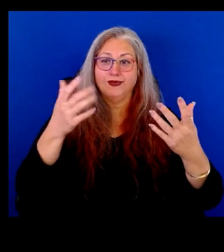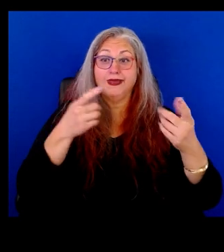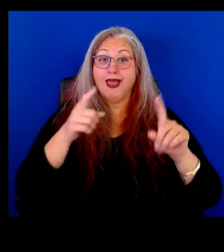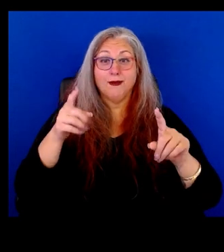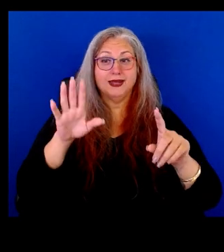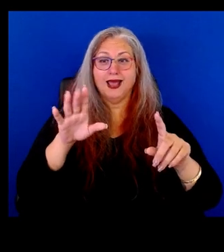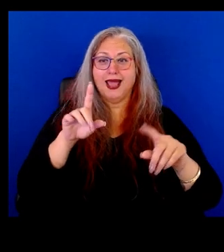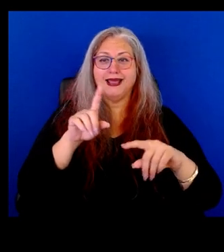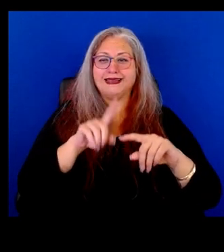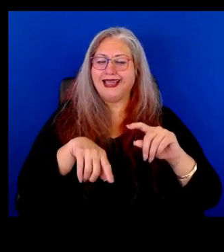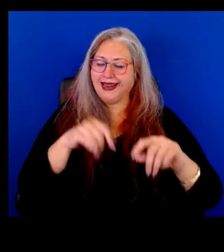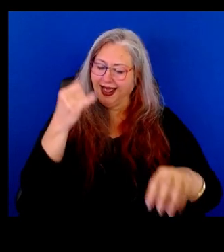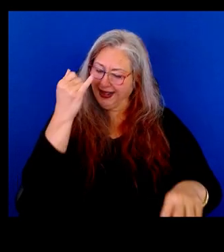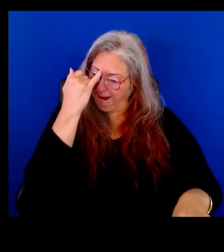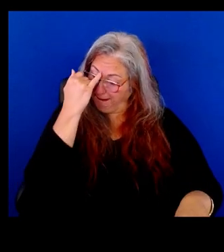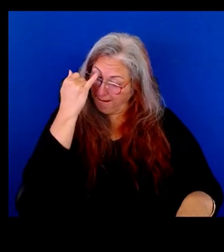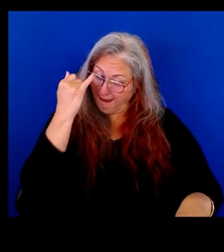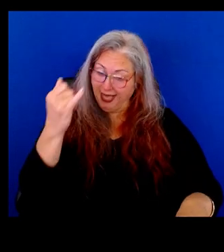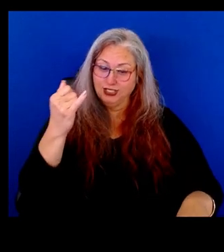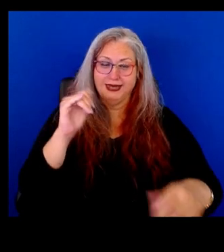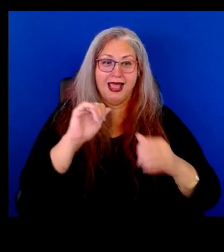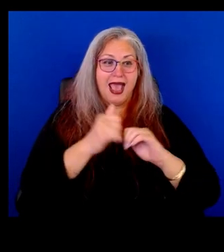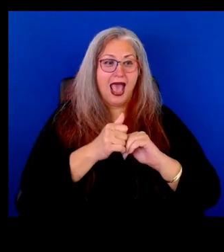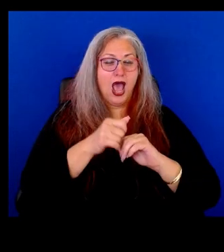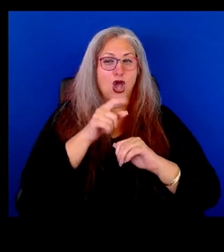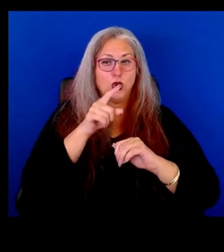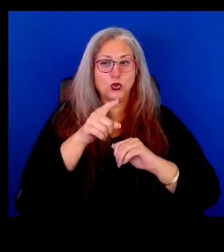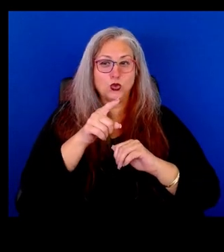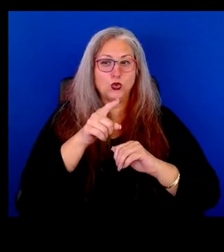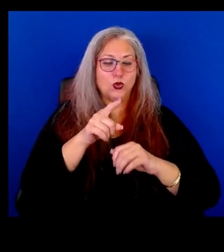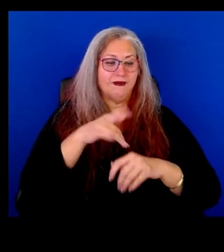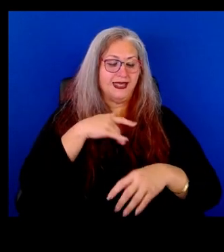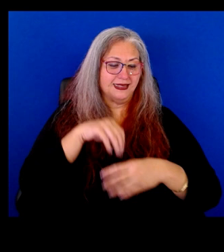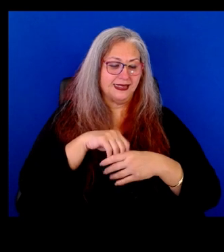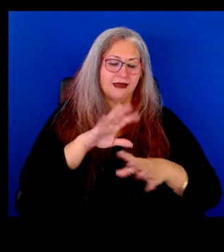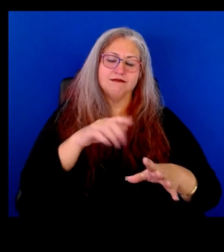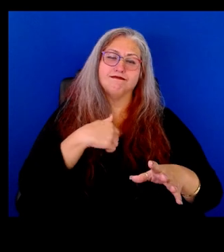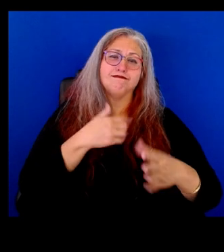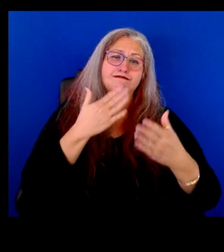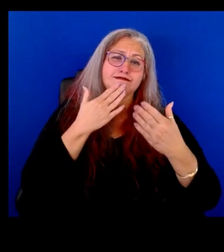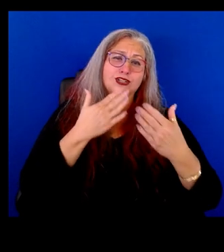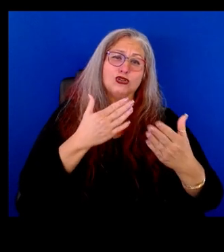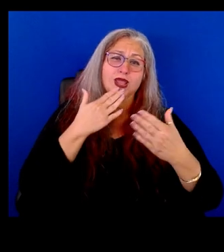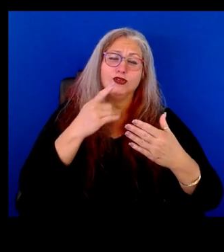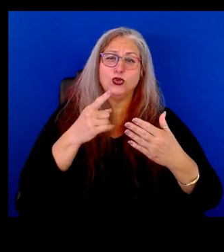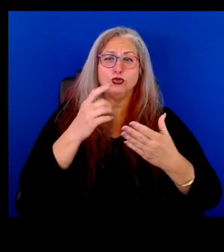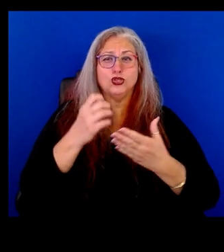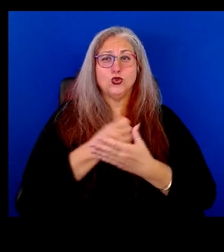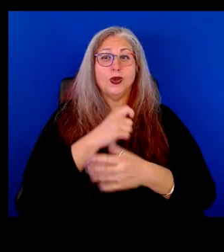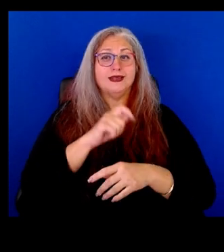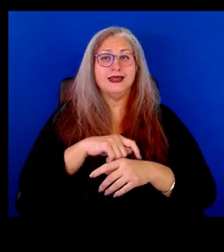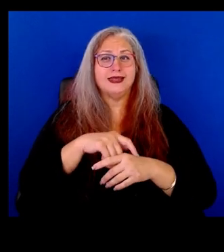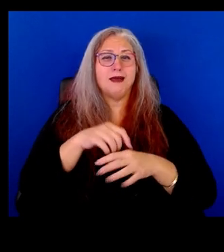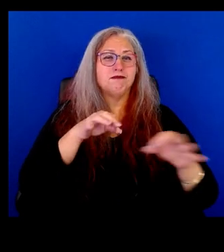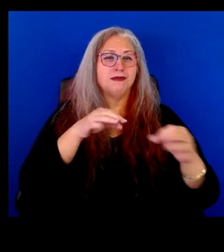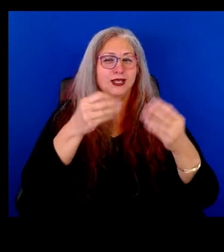that's going on and can't even imagine how you're inside. We are grateful that you took this time to